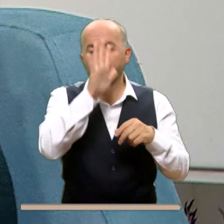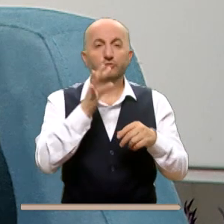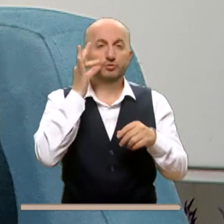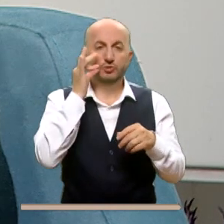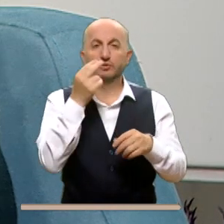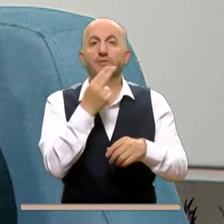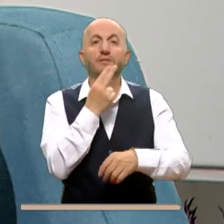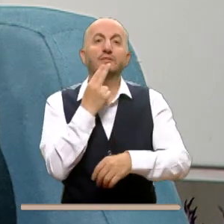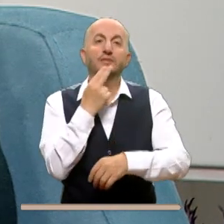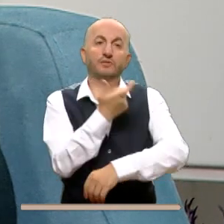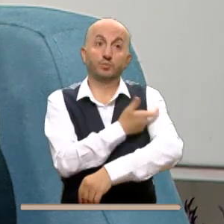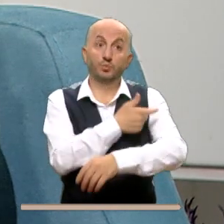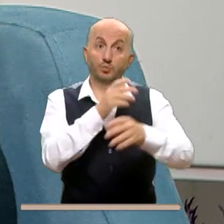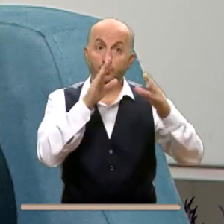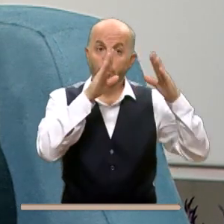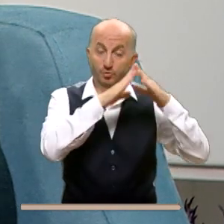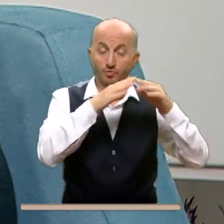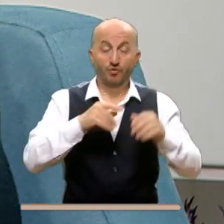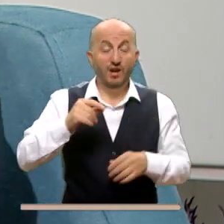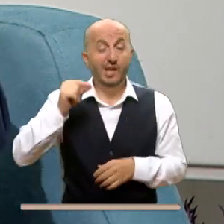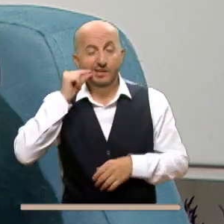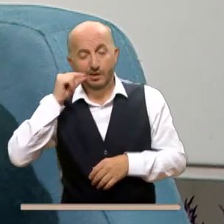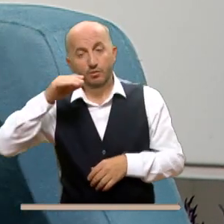kız yurdumuz var. Erkek öğrencilerimiz için